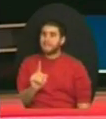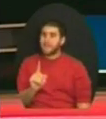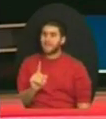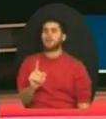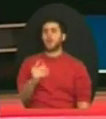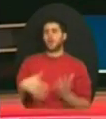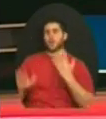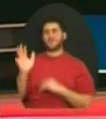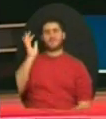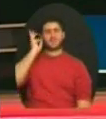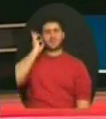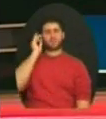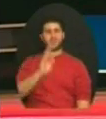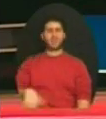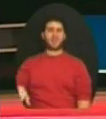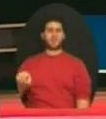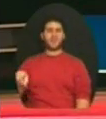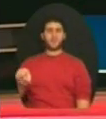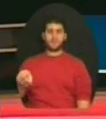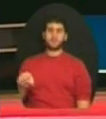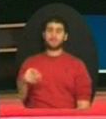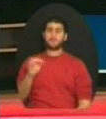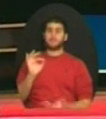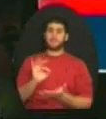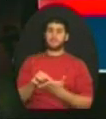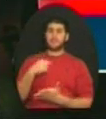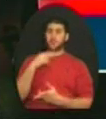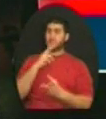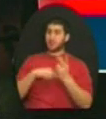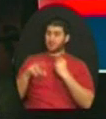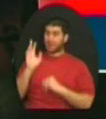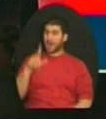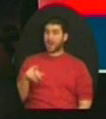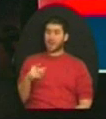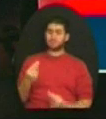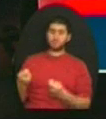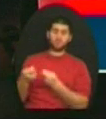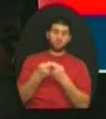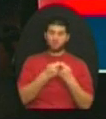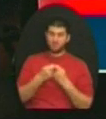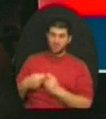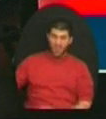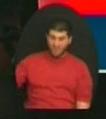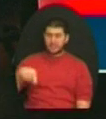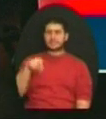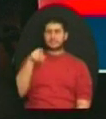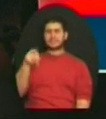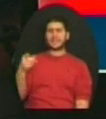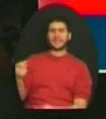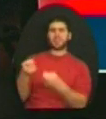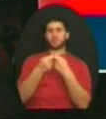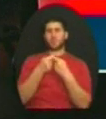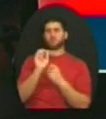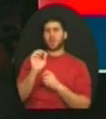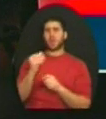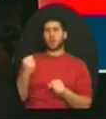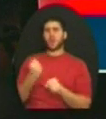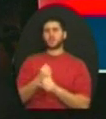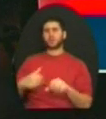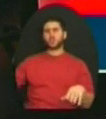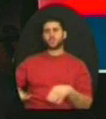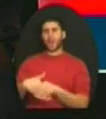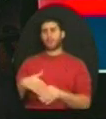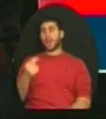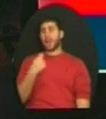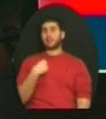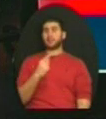והבריאות? בעיקר נשים וילדים. כשאנחנו מדברות על המחנה המשותף הזה, זו התנועה של עושות שלום. זה לא אומר